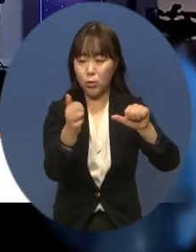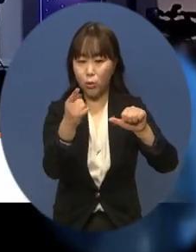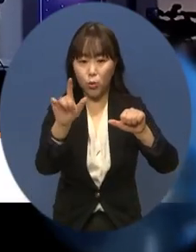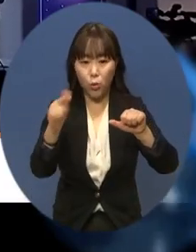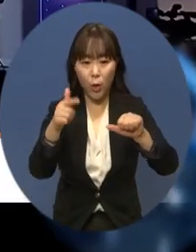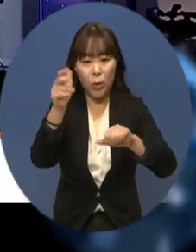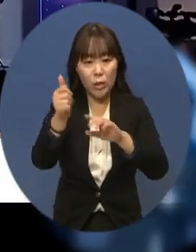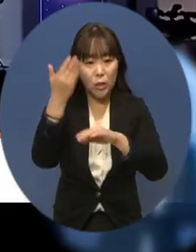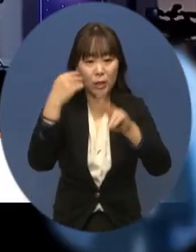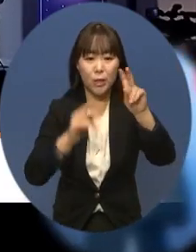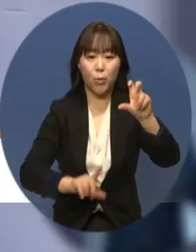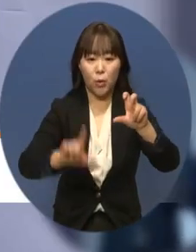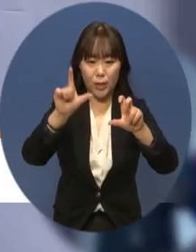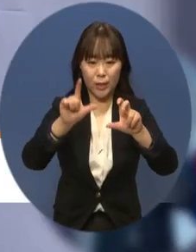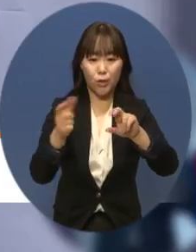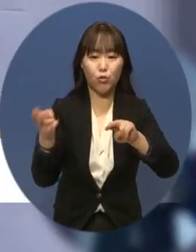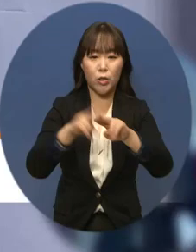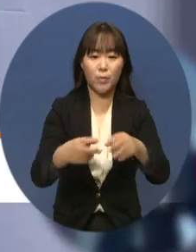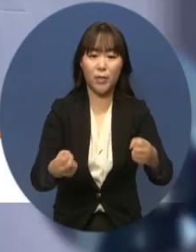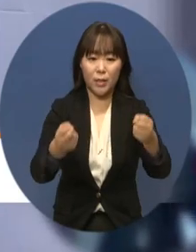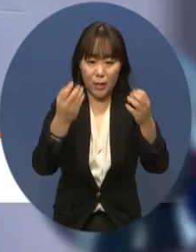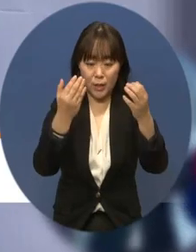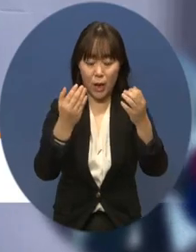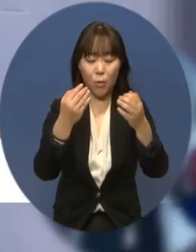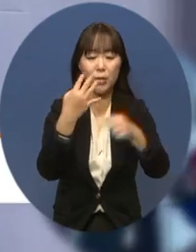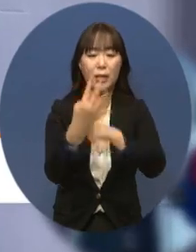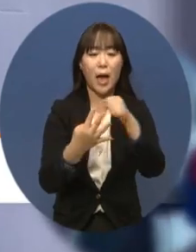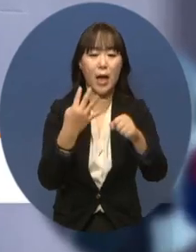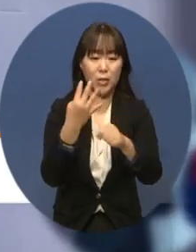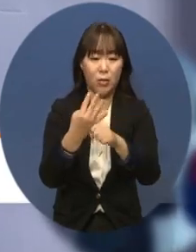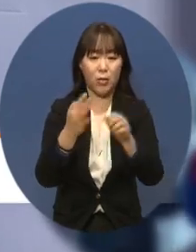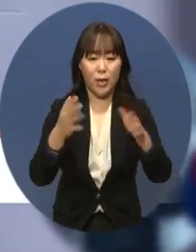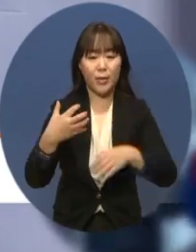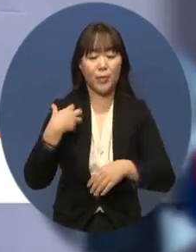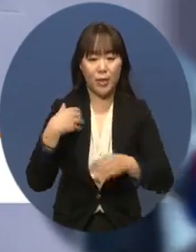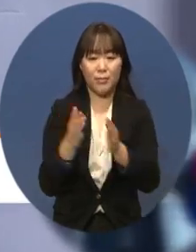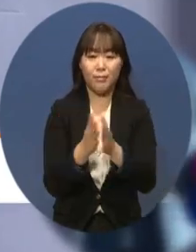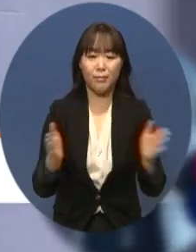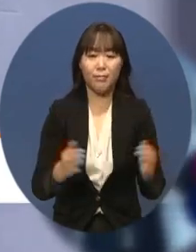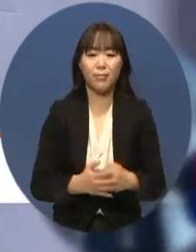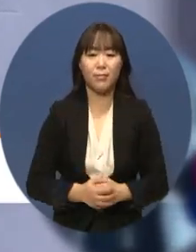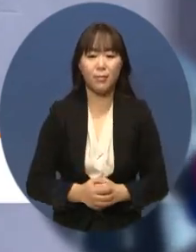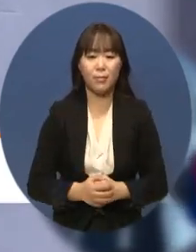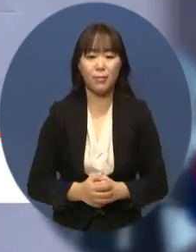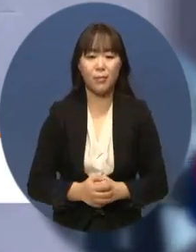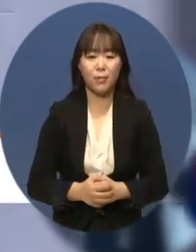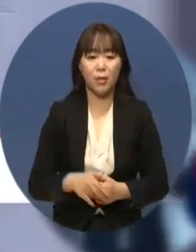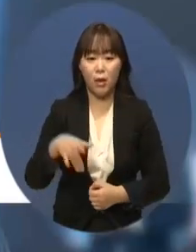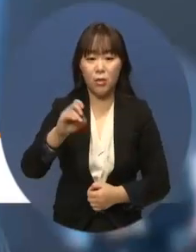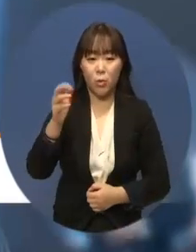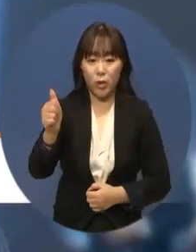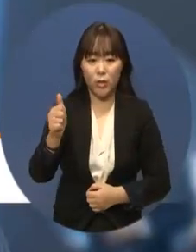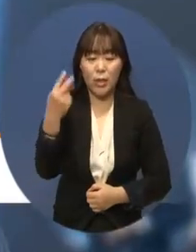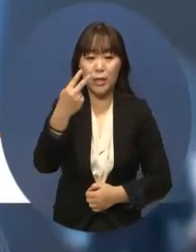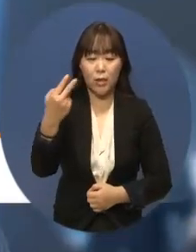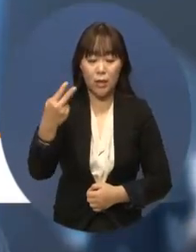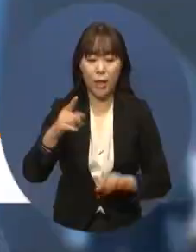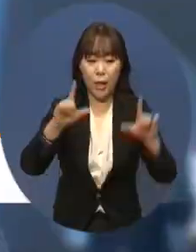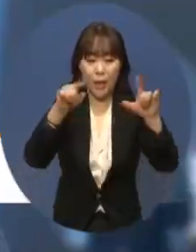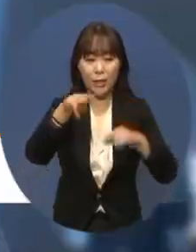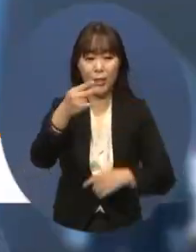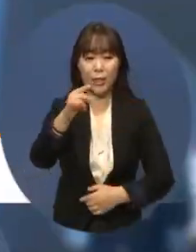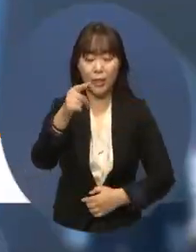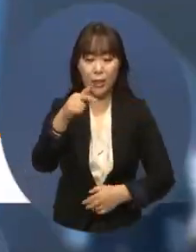지난달 25일 취임식을 갖고 4년 인기를 시작했습니다 정진환 회장은 이천시 대니